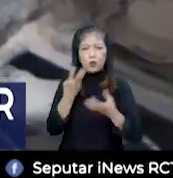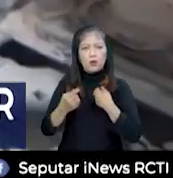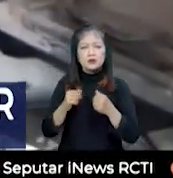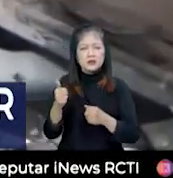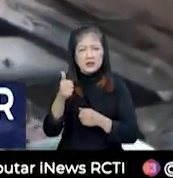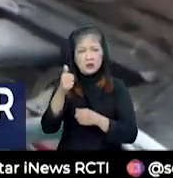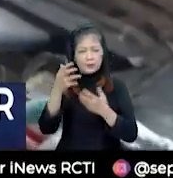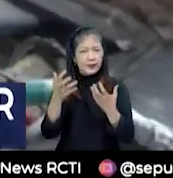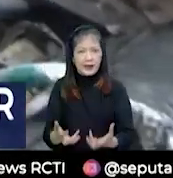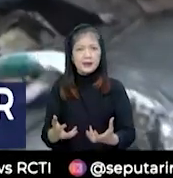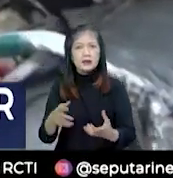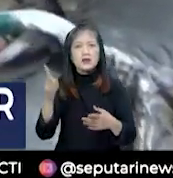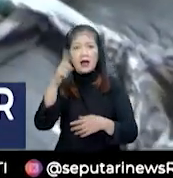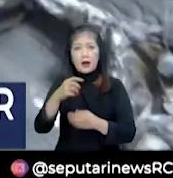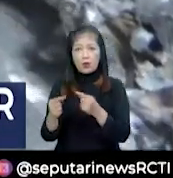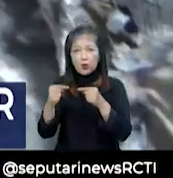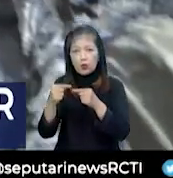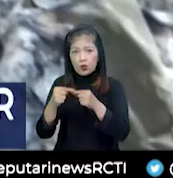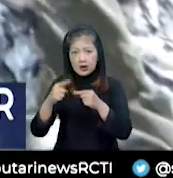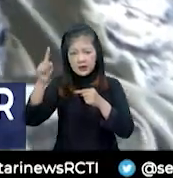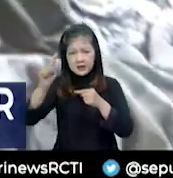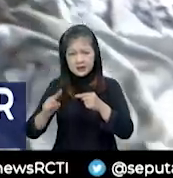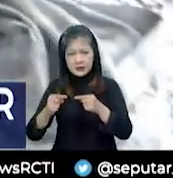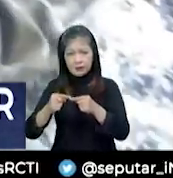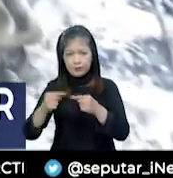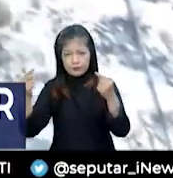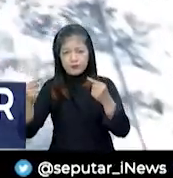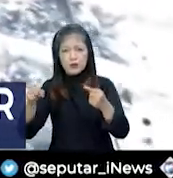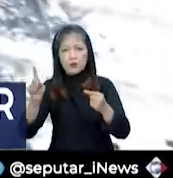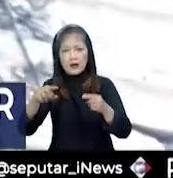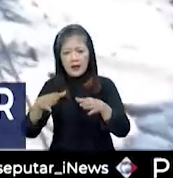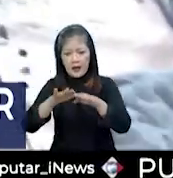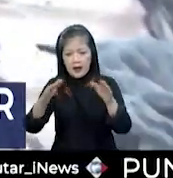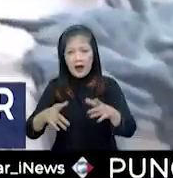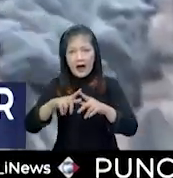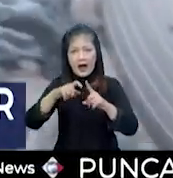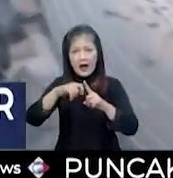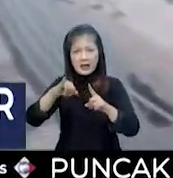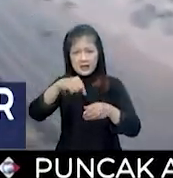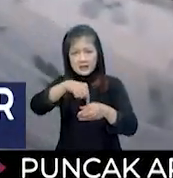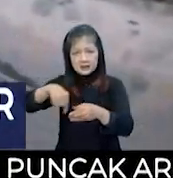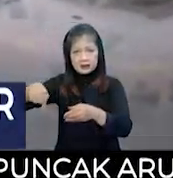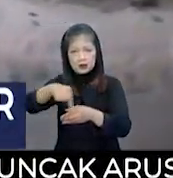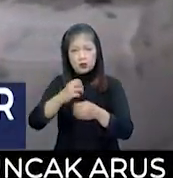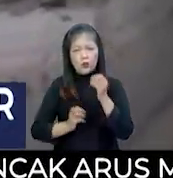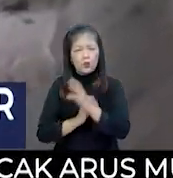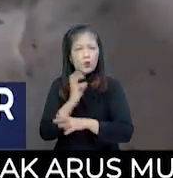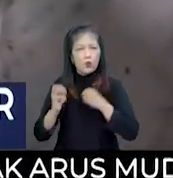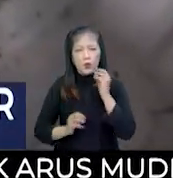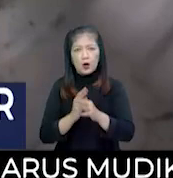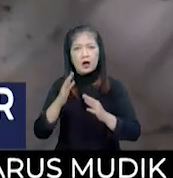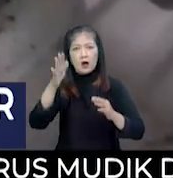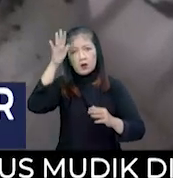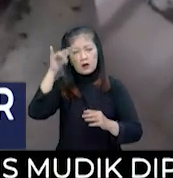diduga api berasal dari hubungan arus pendek listrik pada bagian aki korban yang mengalami luka bakar dievakuasi ke rumah sakit untuk mendapatkan pertolongan